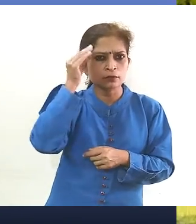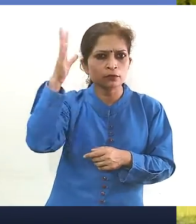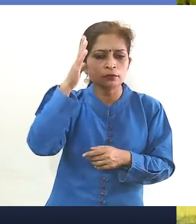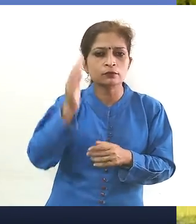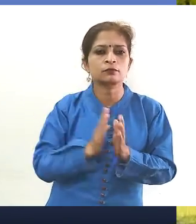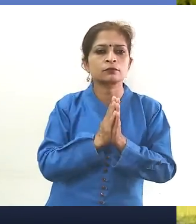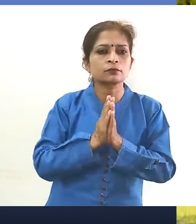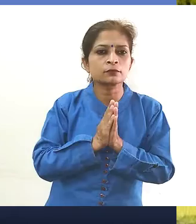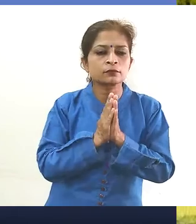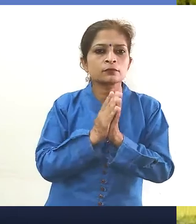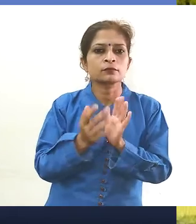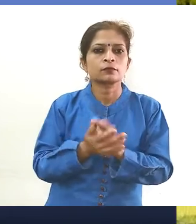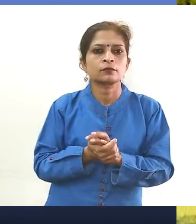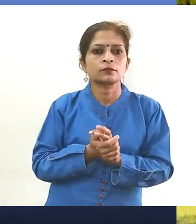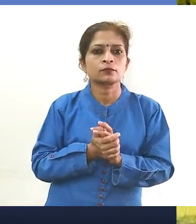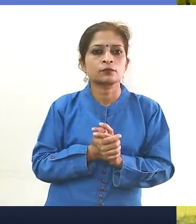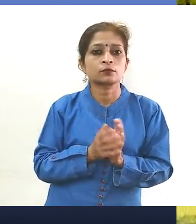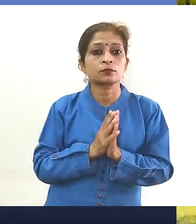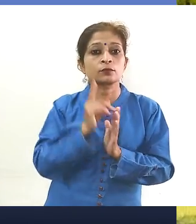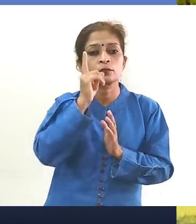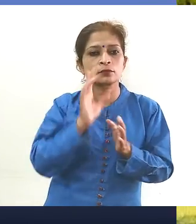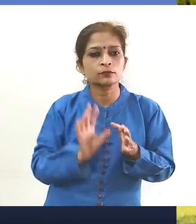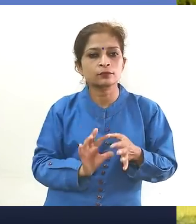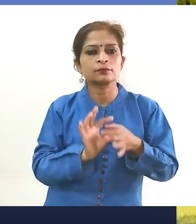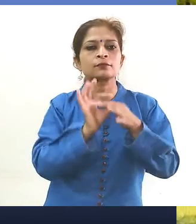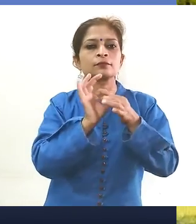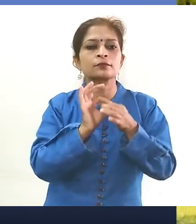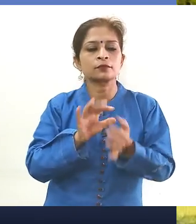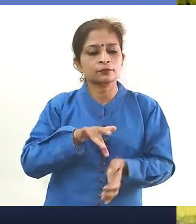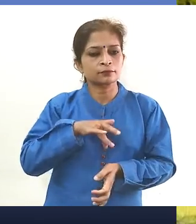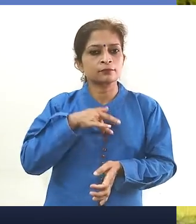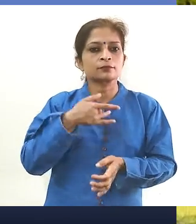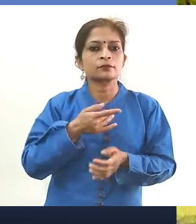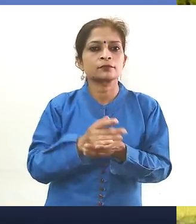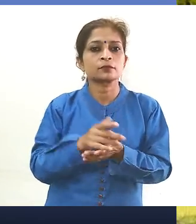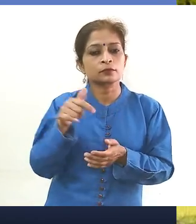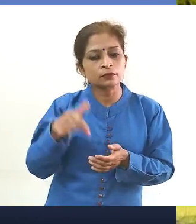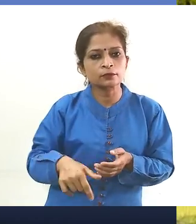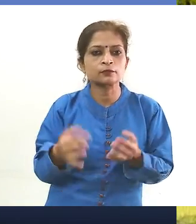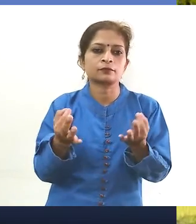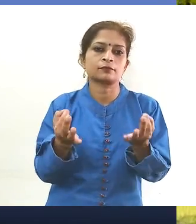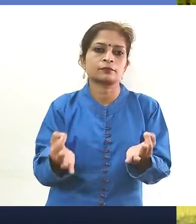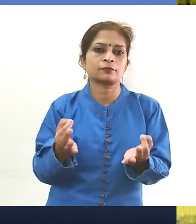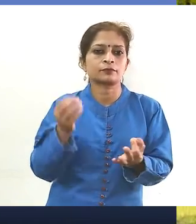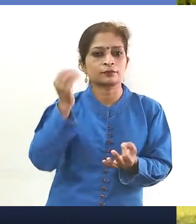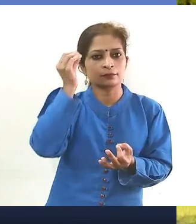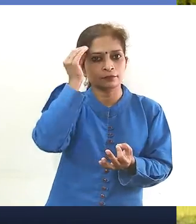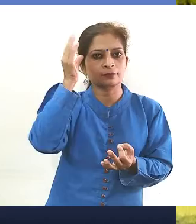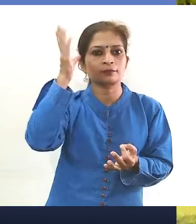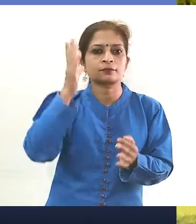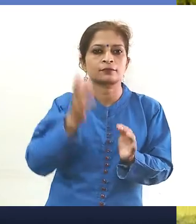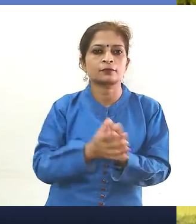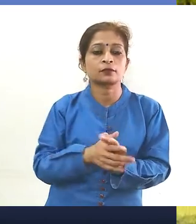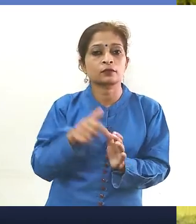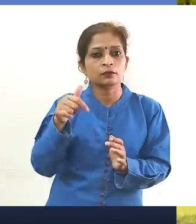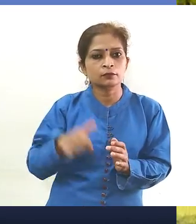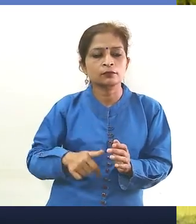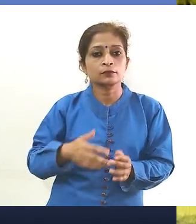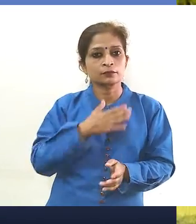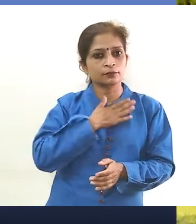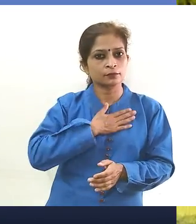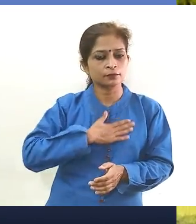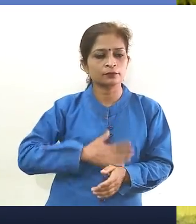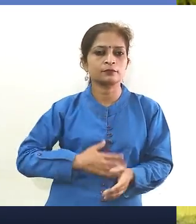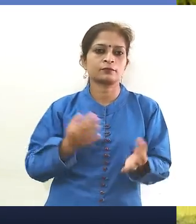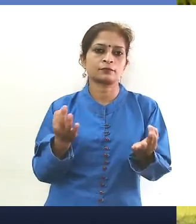भक्ति की, कृति की दिव्यता को अनुभव करें। यही ज्ञान योग, भक्ति योग, कर्म योग है, यही